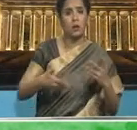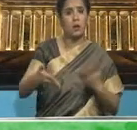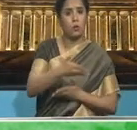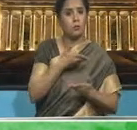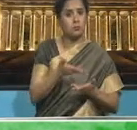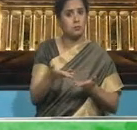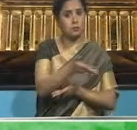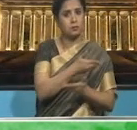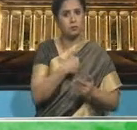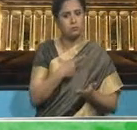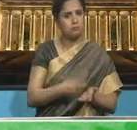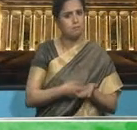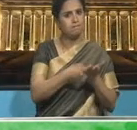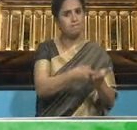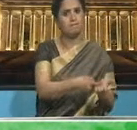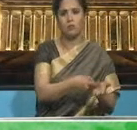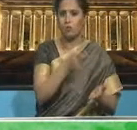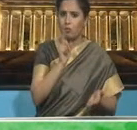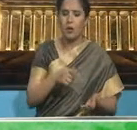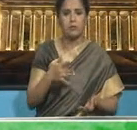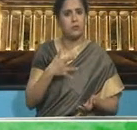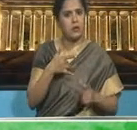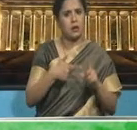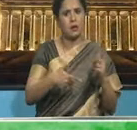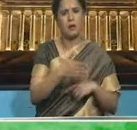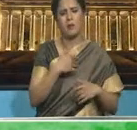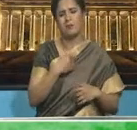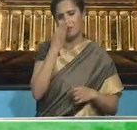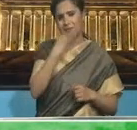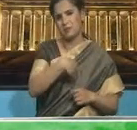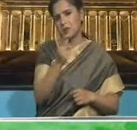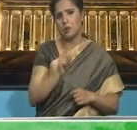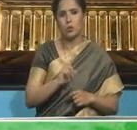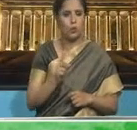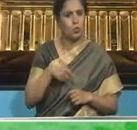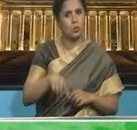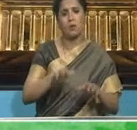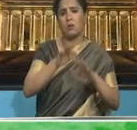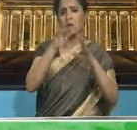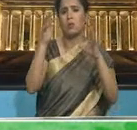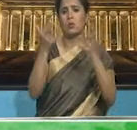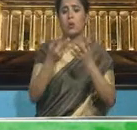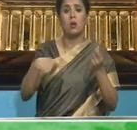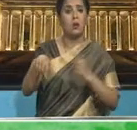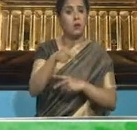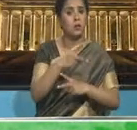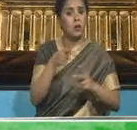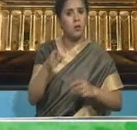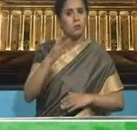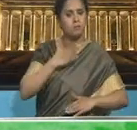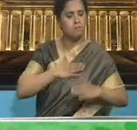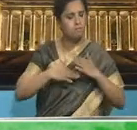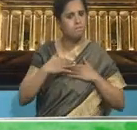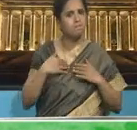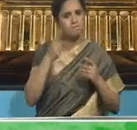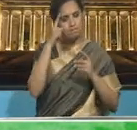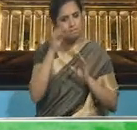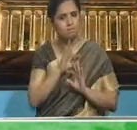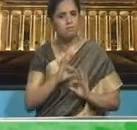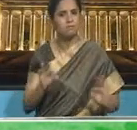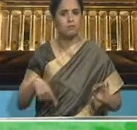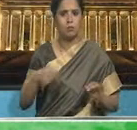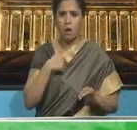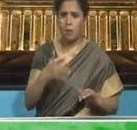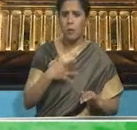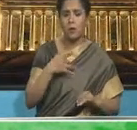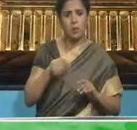प्रति सम्मान का भाव और अनंत ब्रह्मांडों के सम्मुख विनम्रता का भाव